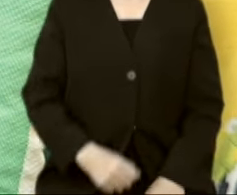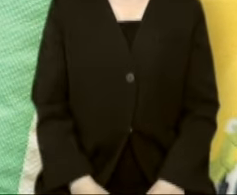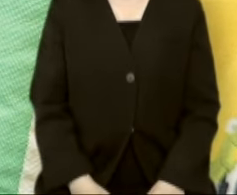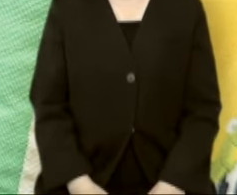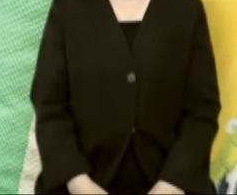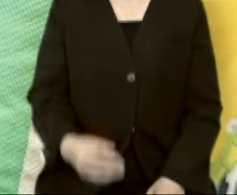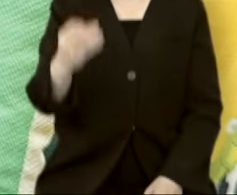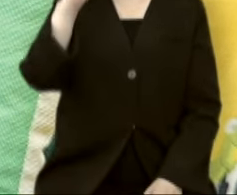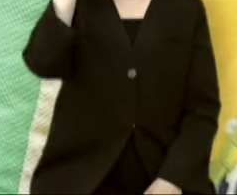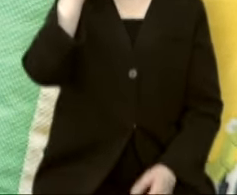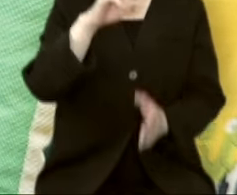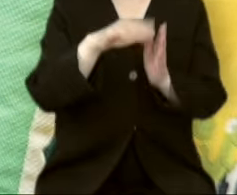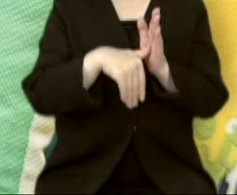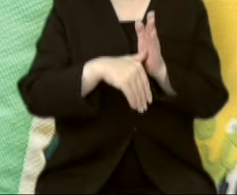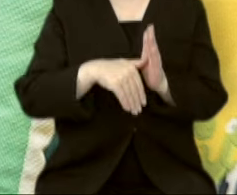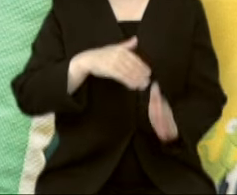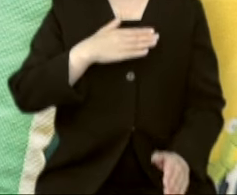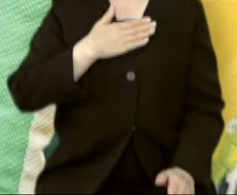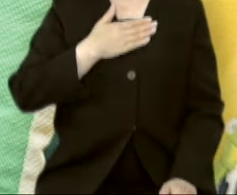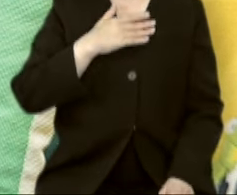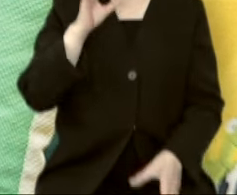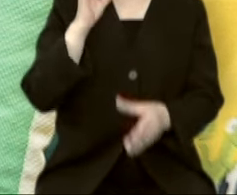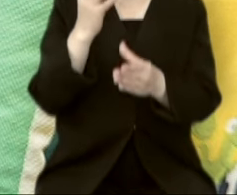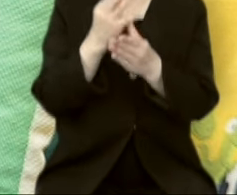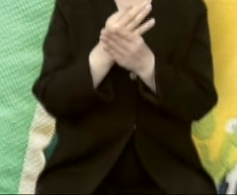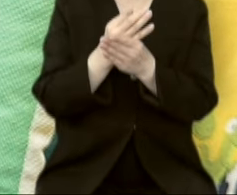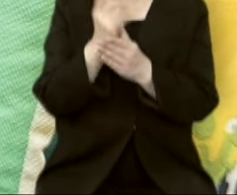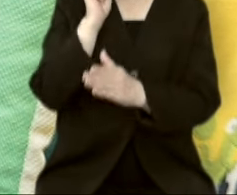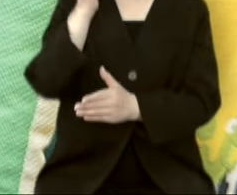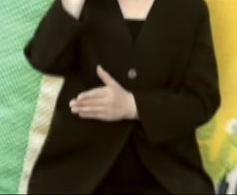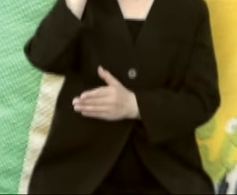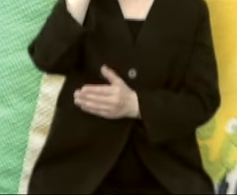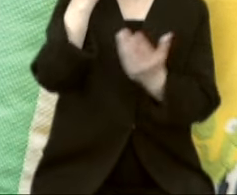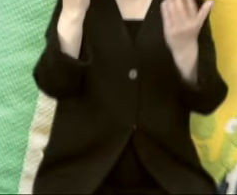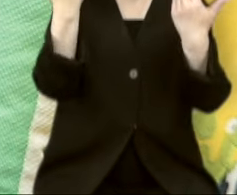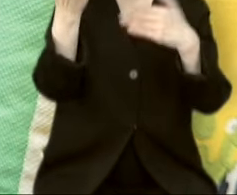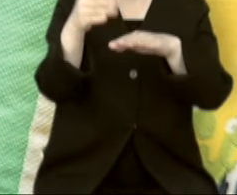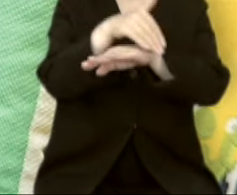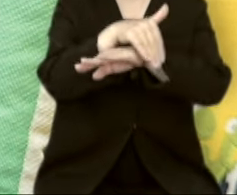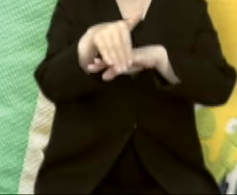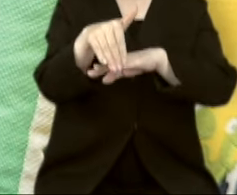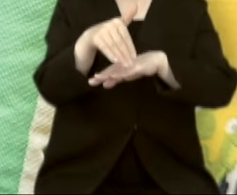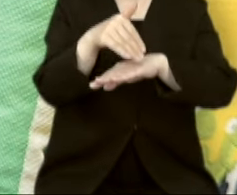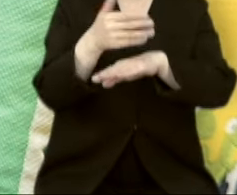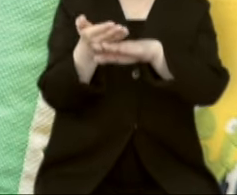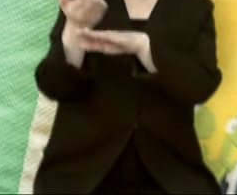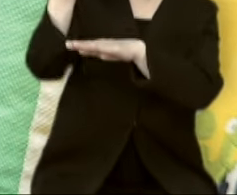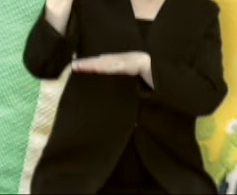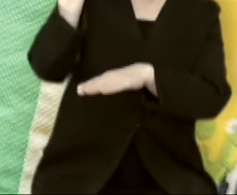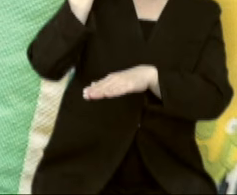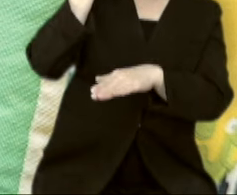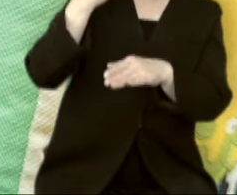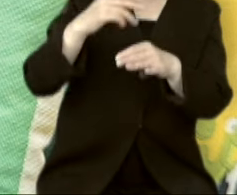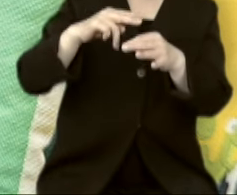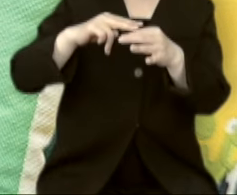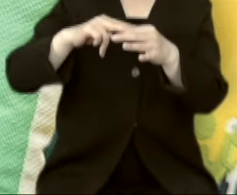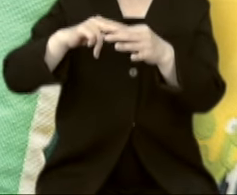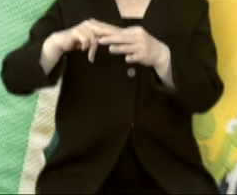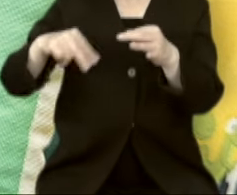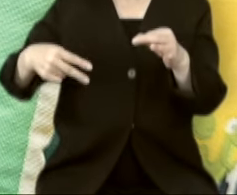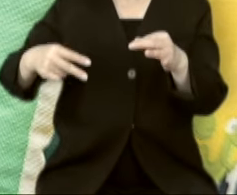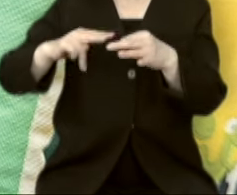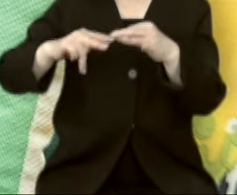없었는데 고등학교 1학년 때 제가 안양예고를 다녔는데 저희 선배 되시는 분이 여의도